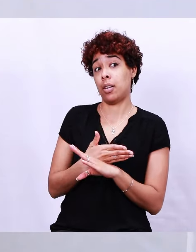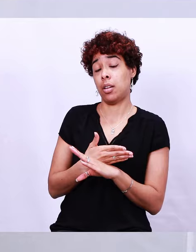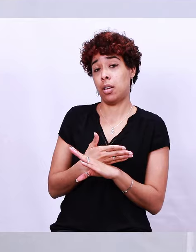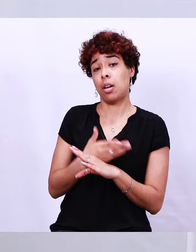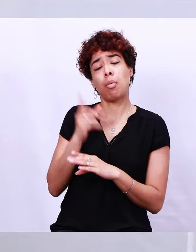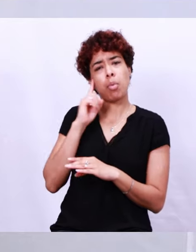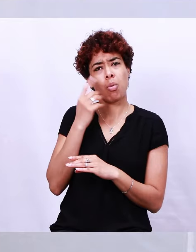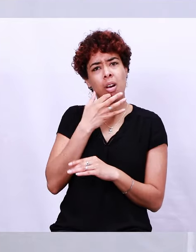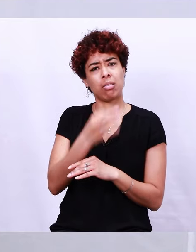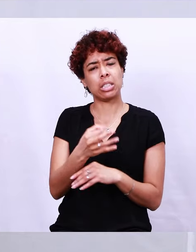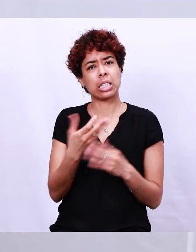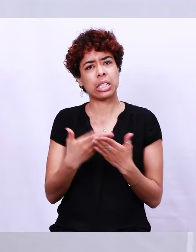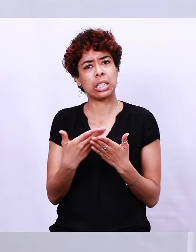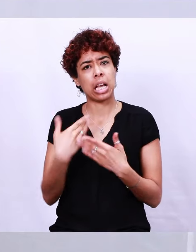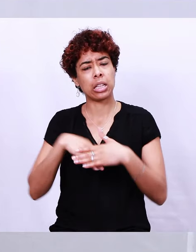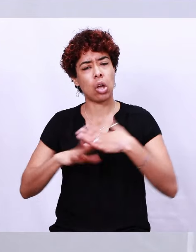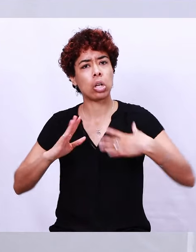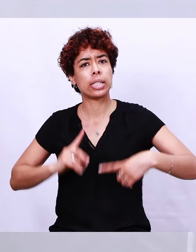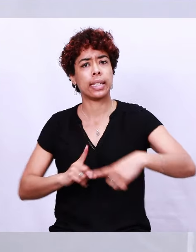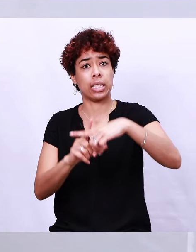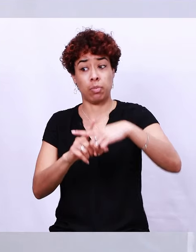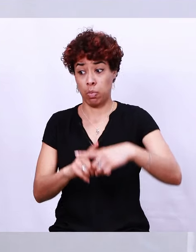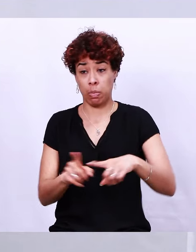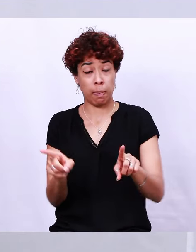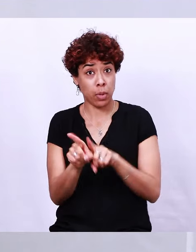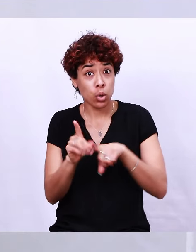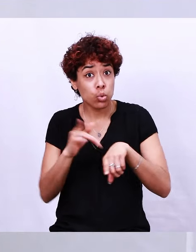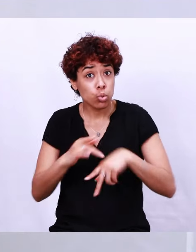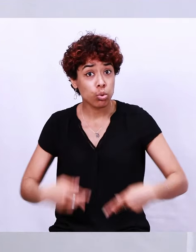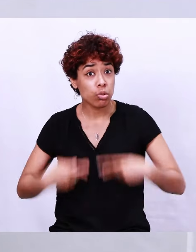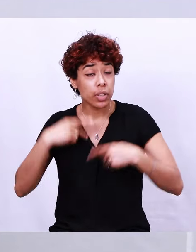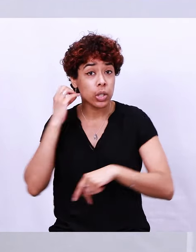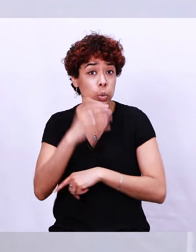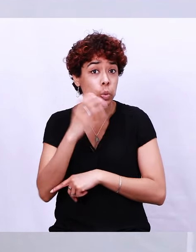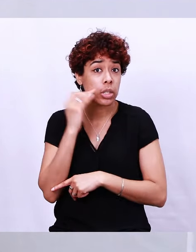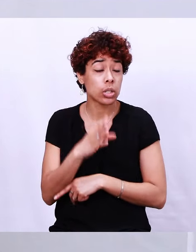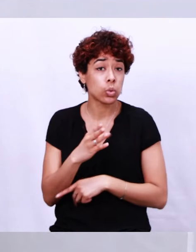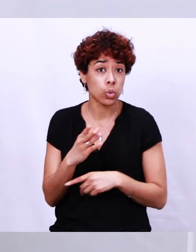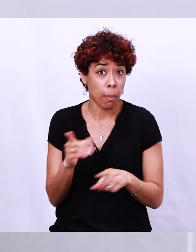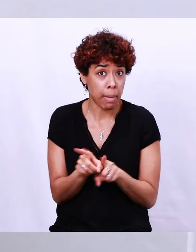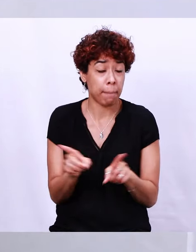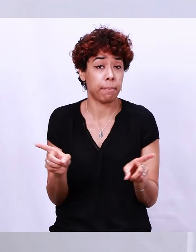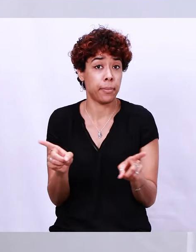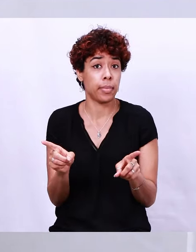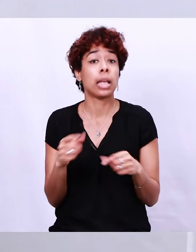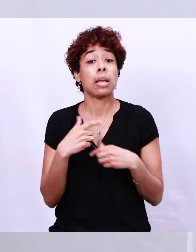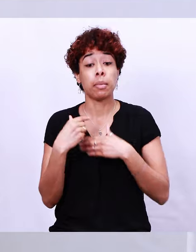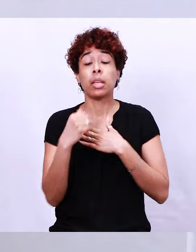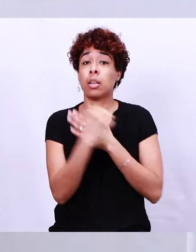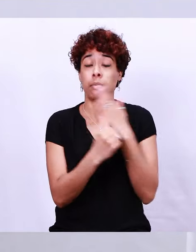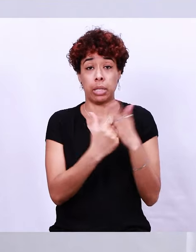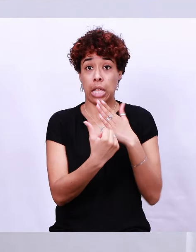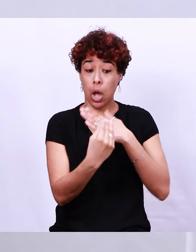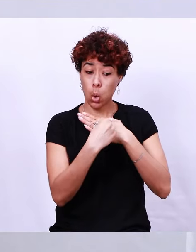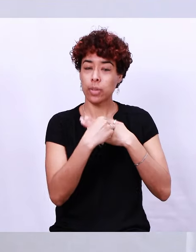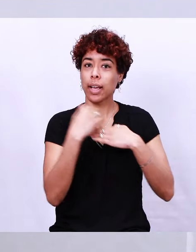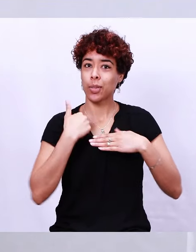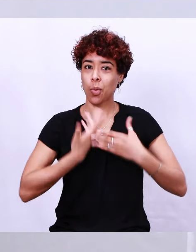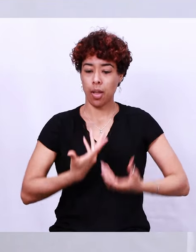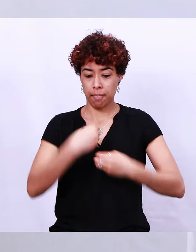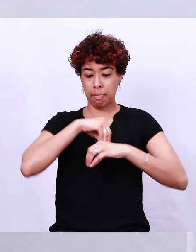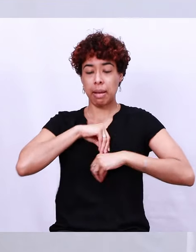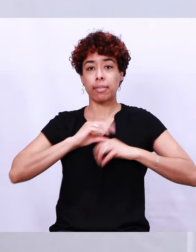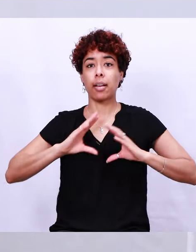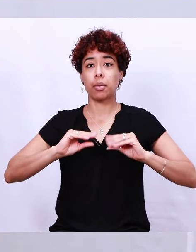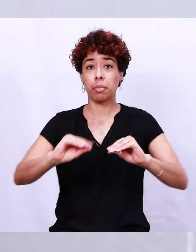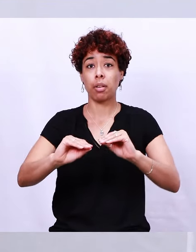l'église parce que ça s'applique aussi dans la vie de tous les jours si on applique les les conseils de la Parole de Dieu si tu tu les appliques dans ta vie